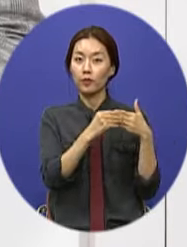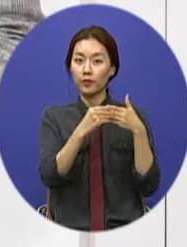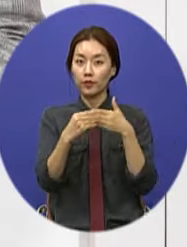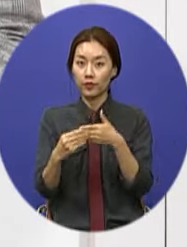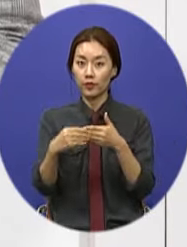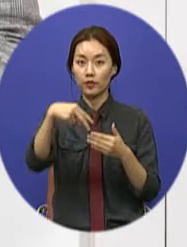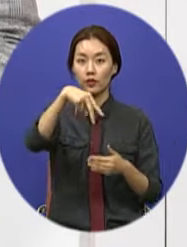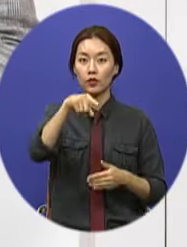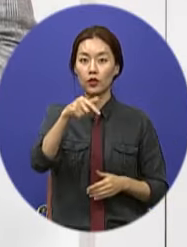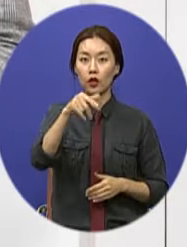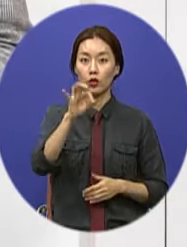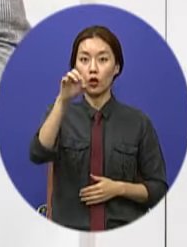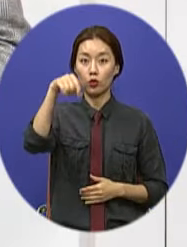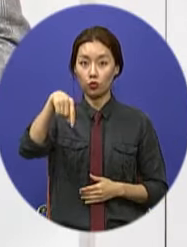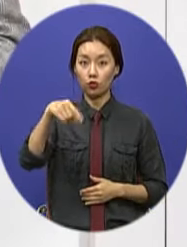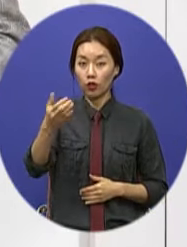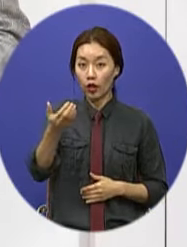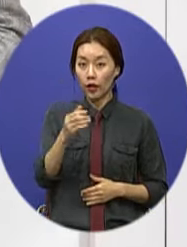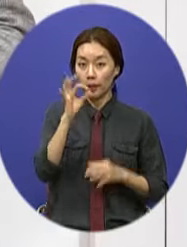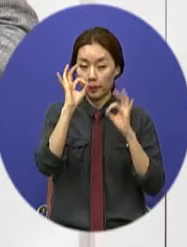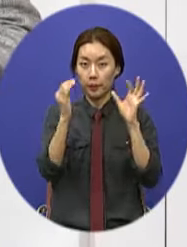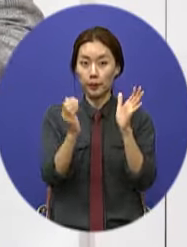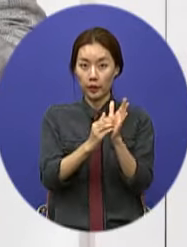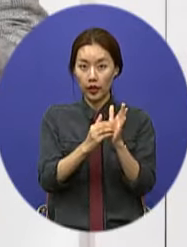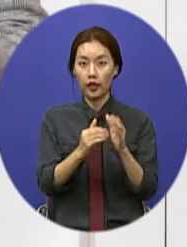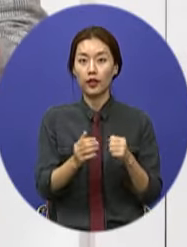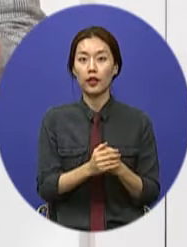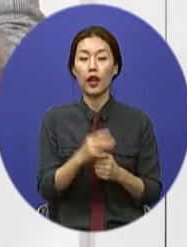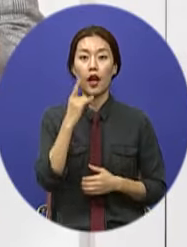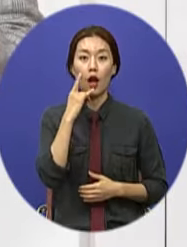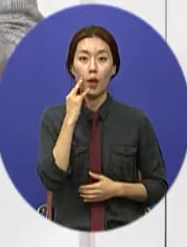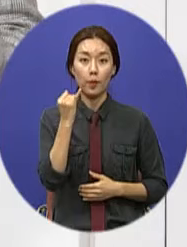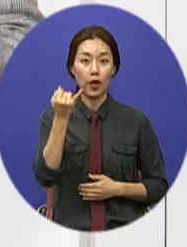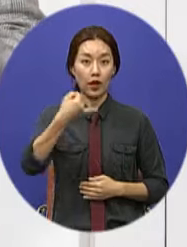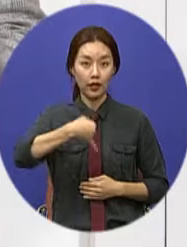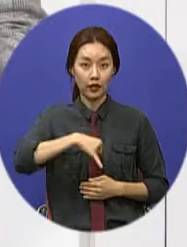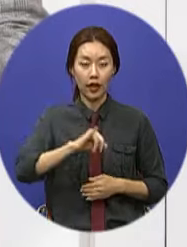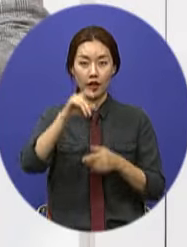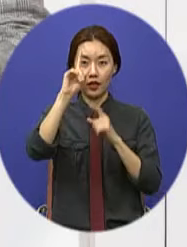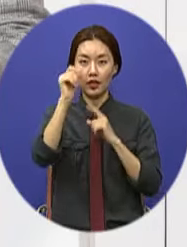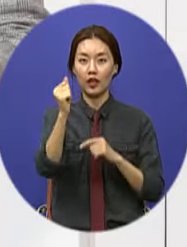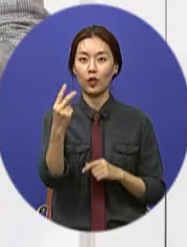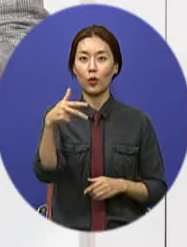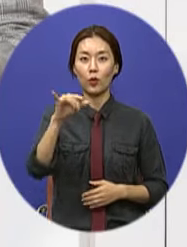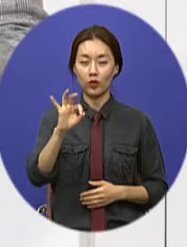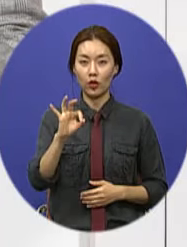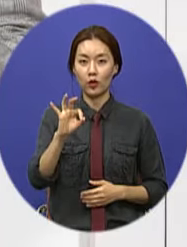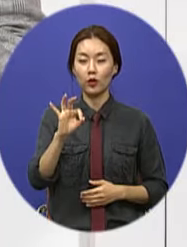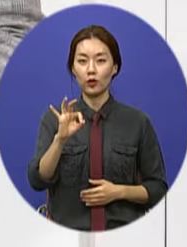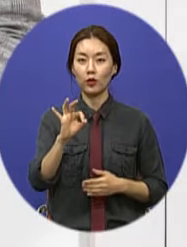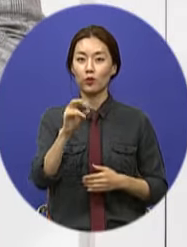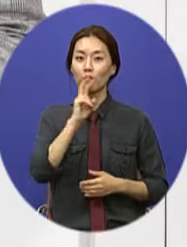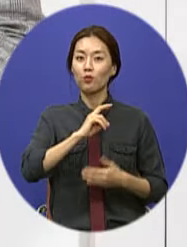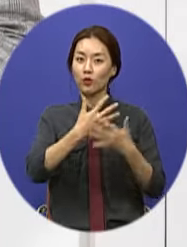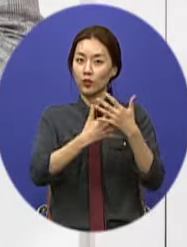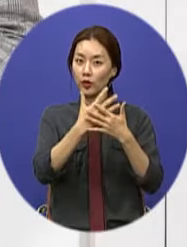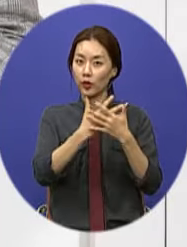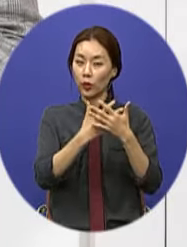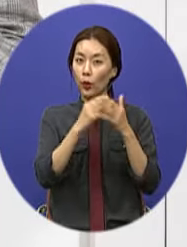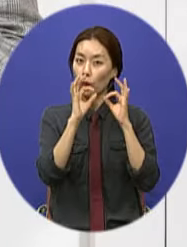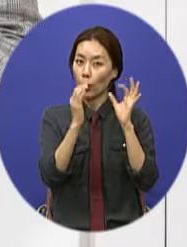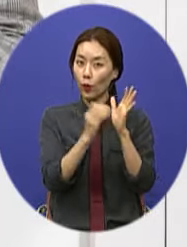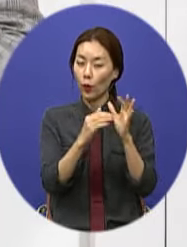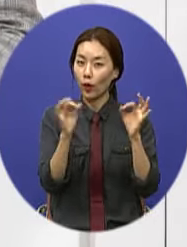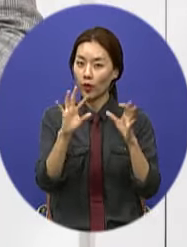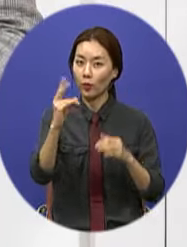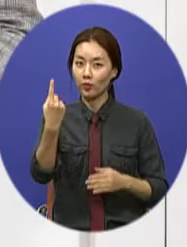우리 서정우 씨 뮤직비디오 앞서 봤고요. 네. 자 엄마와 딸의 주인공 이효정 씨 뮤직비디오를 보고 금방